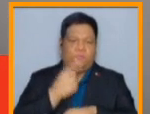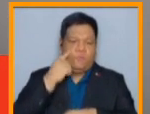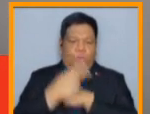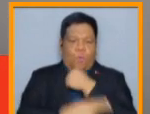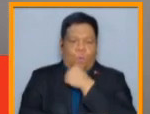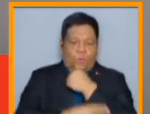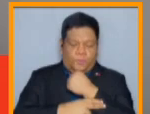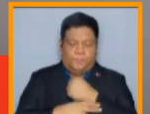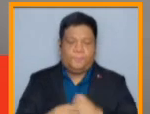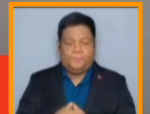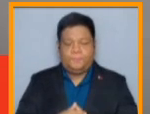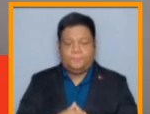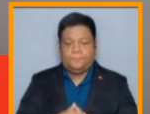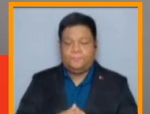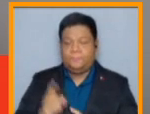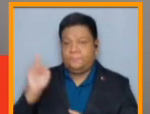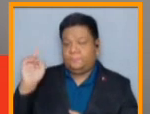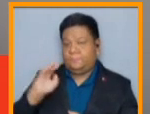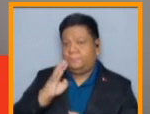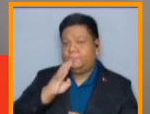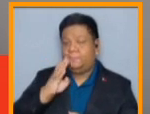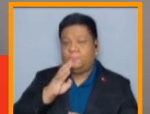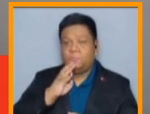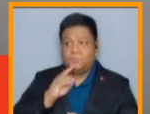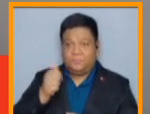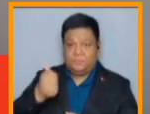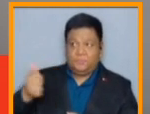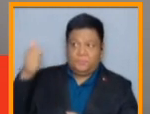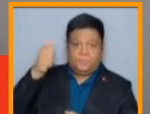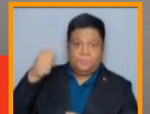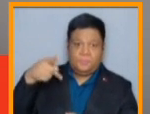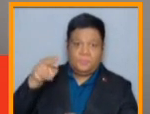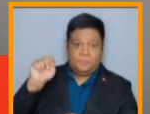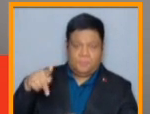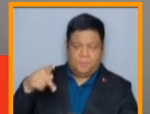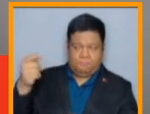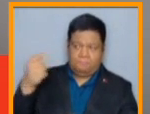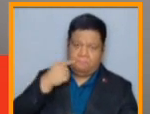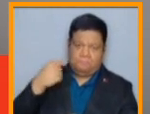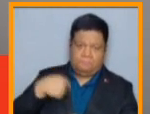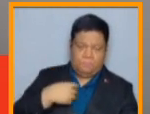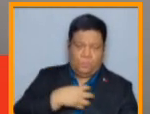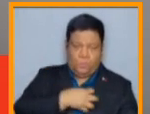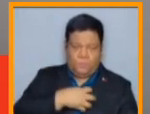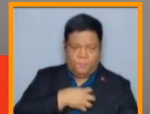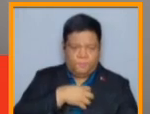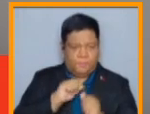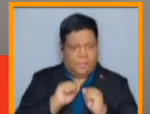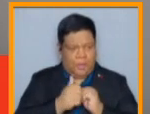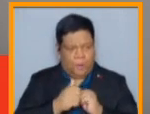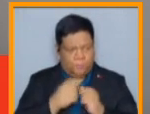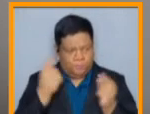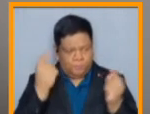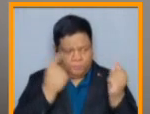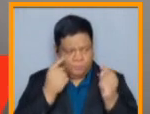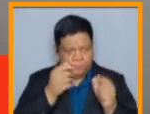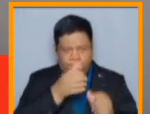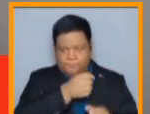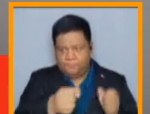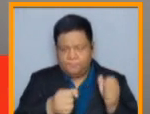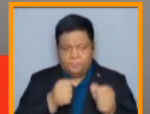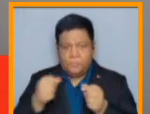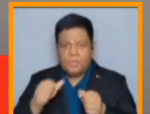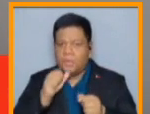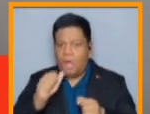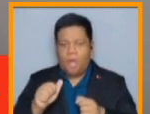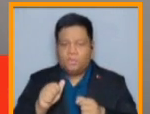has ordered all police units concerned na strategize ang kanilang deployment para hindi rin masakripisyo o iba pa nilang function. The